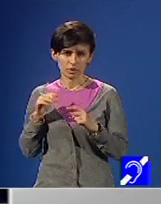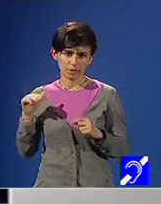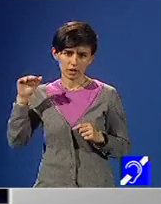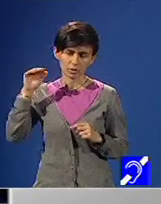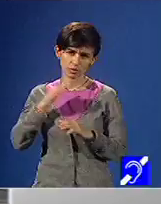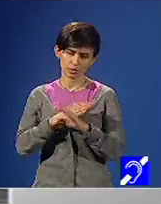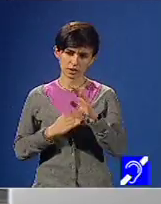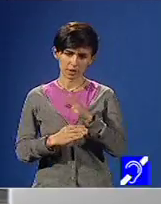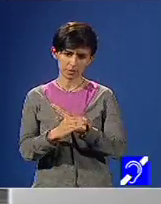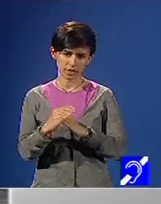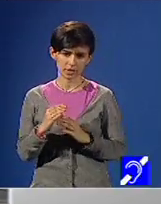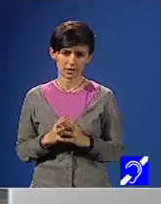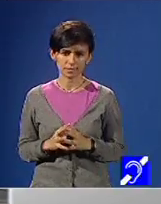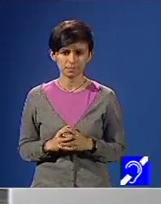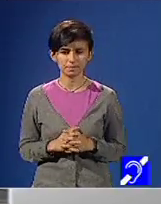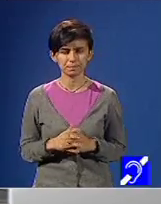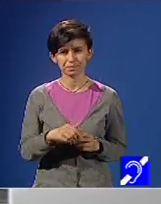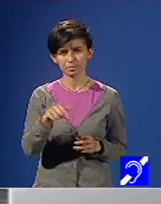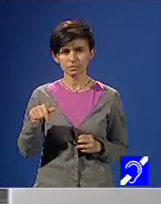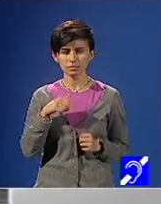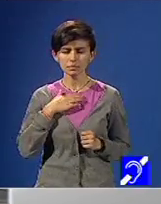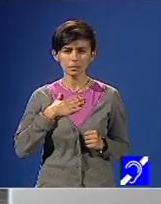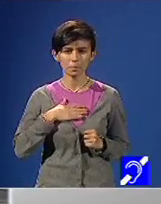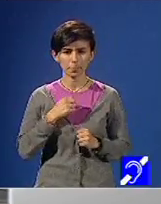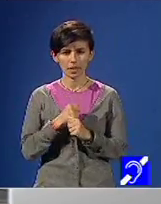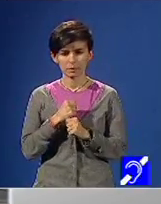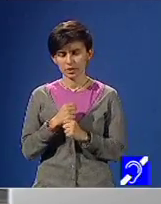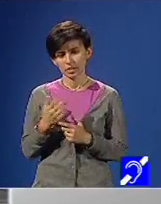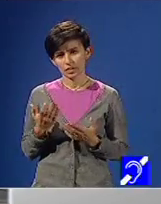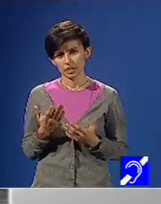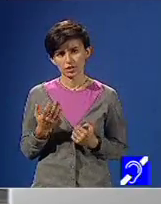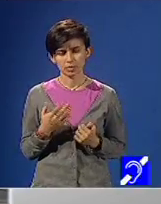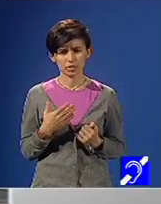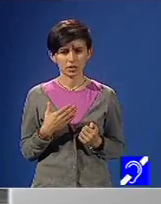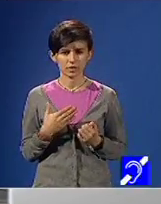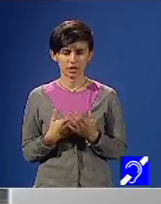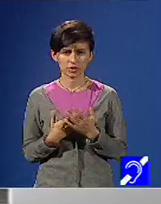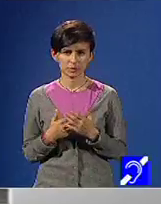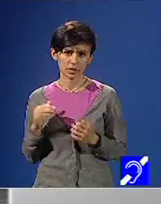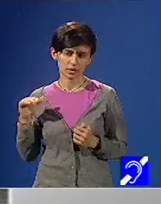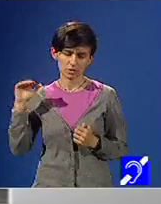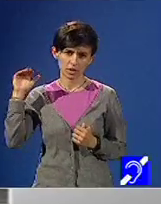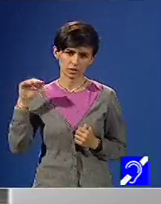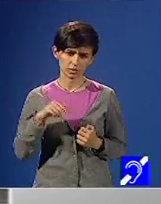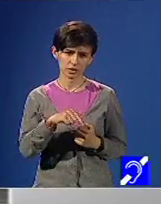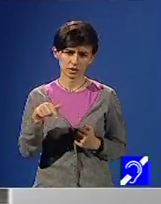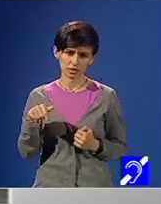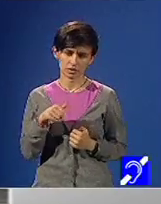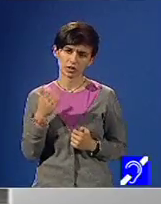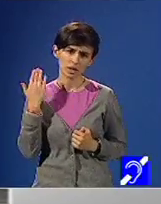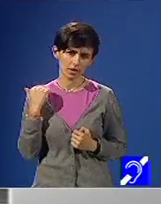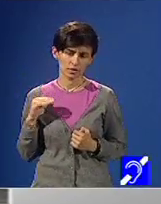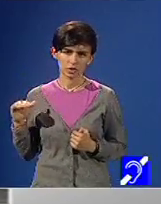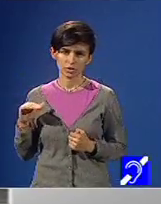dizabilitate. Și ne-am dorit să facem ceva și pentru adulții noștri, foștii noștri